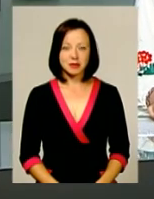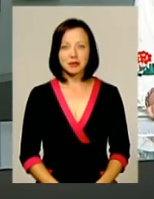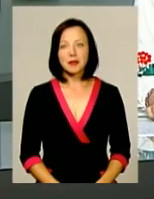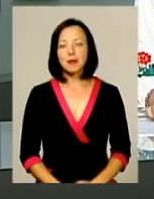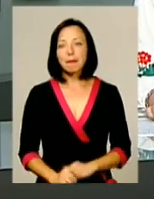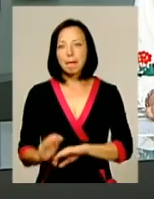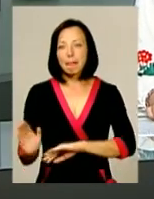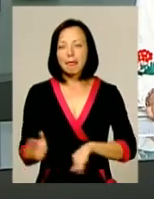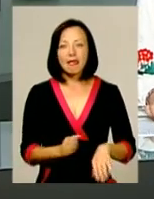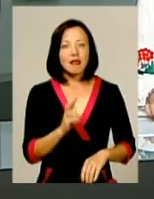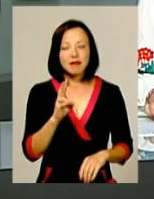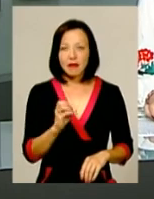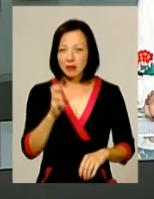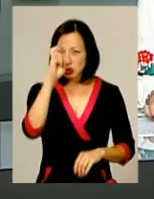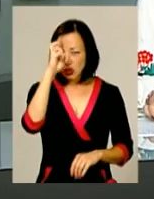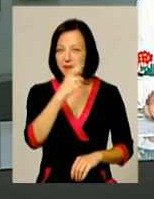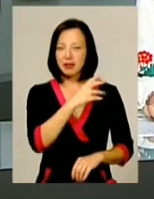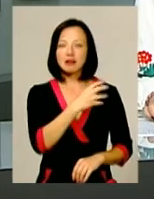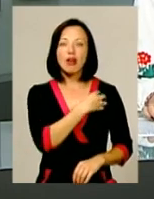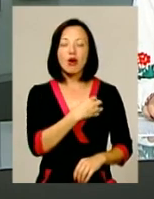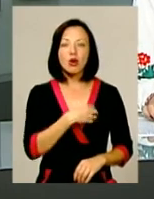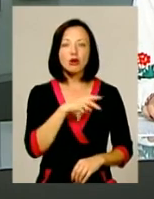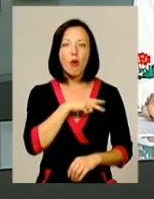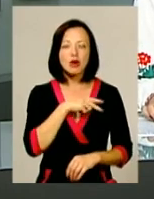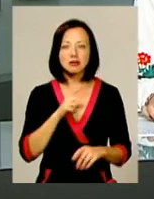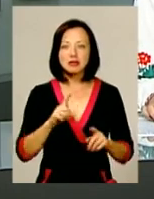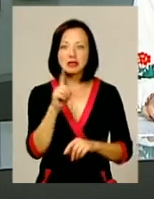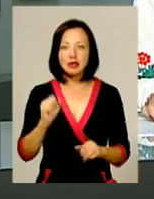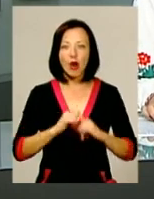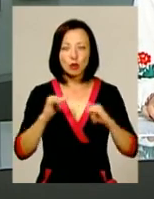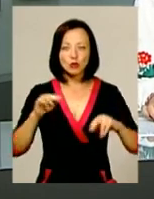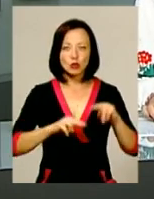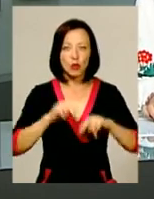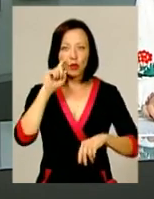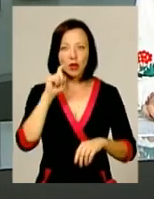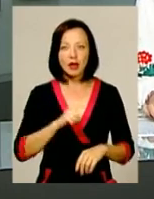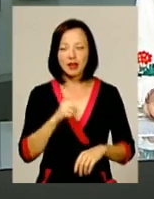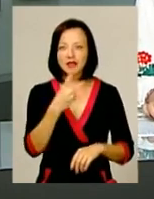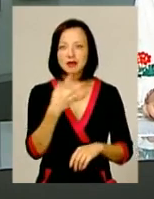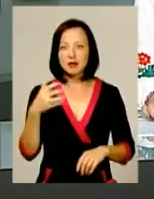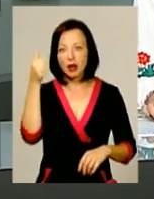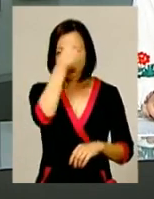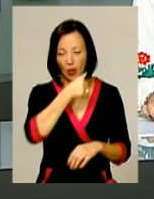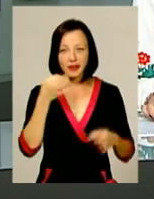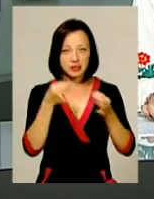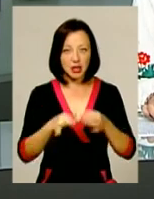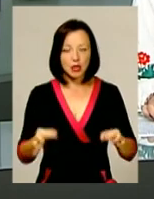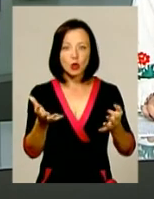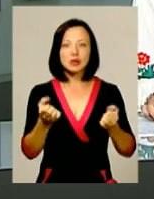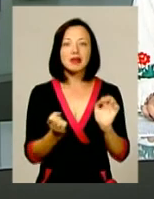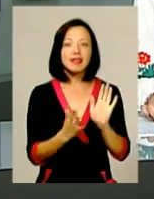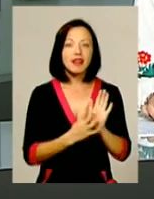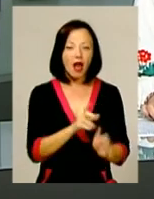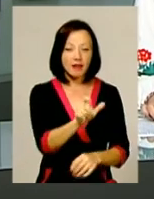На державні нагороди, а саме орден за розбудову України та медаль 25 років незалежності України отримали